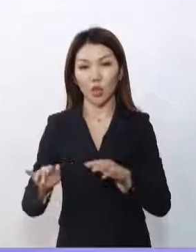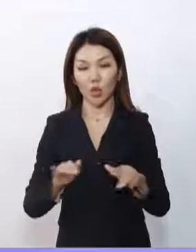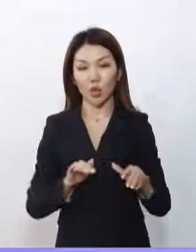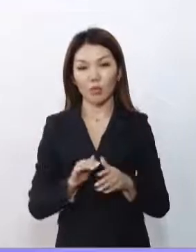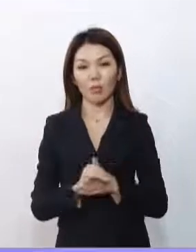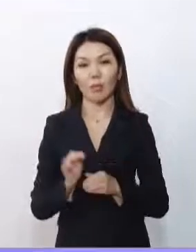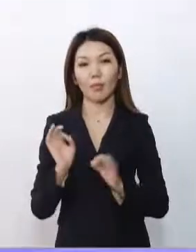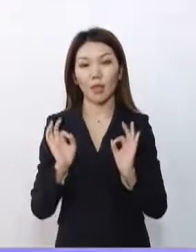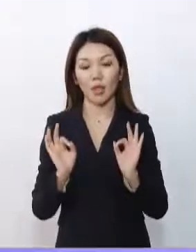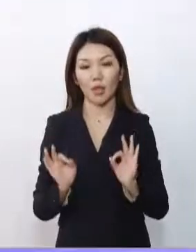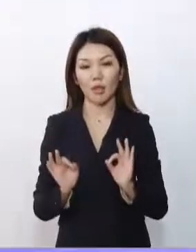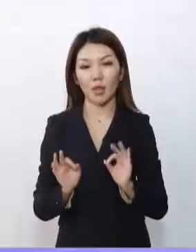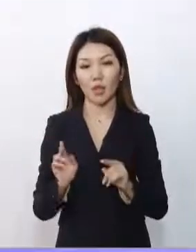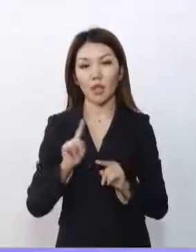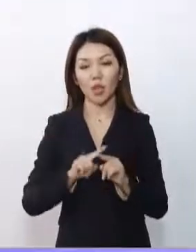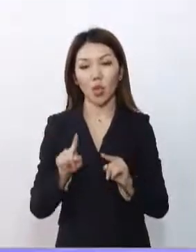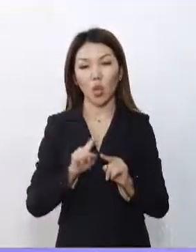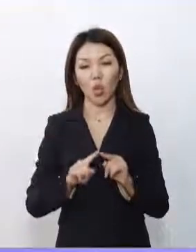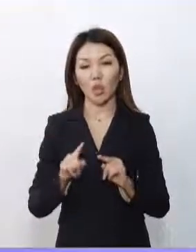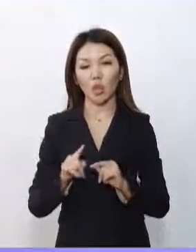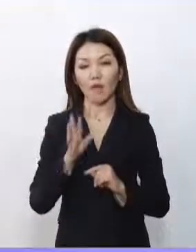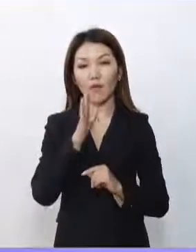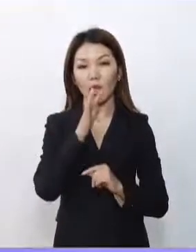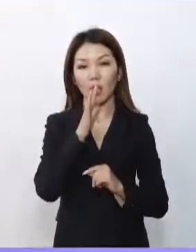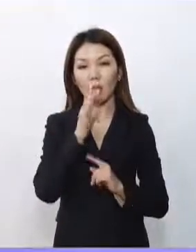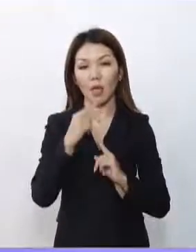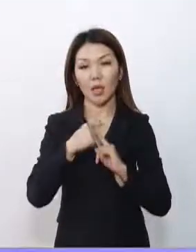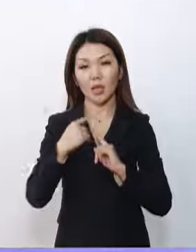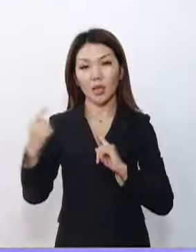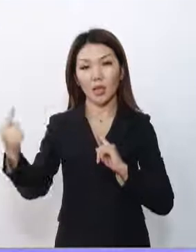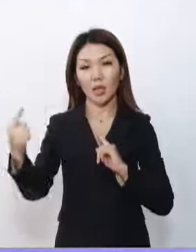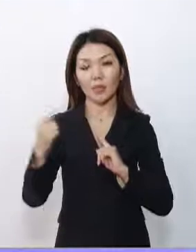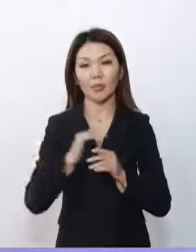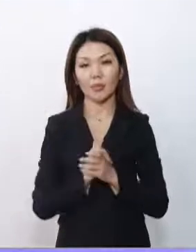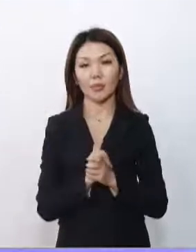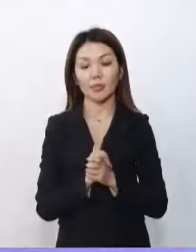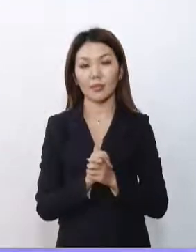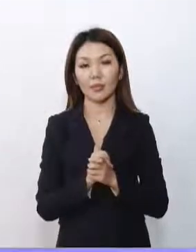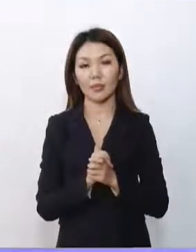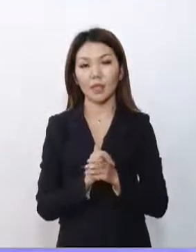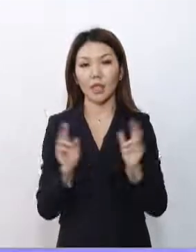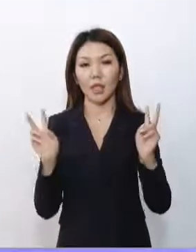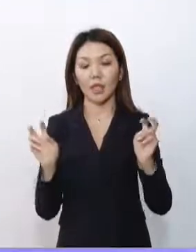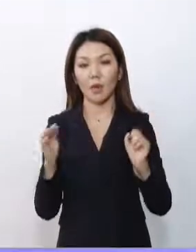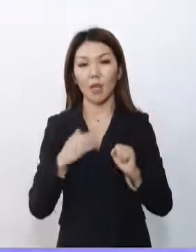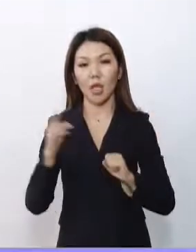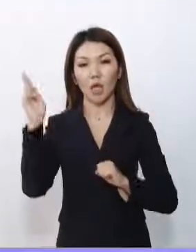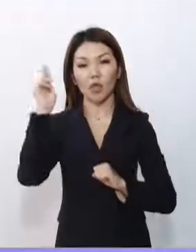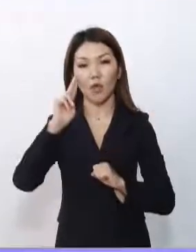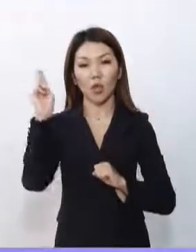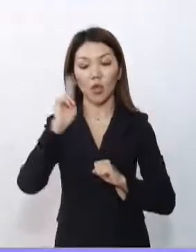правильно скорость время расстояние тема нашего